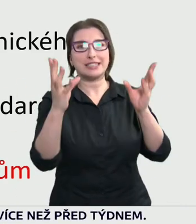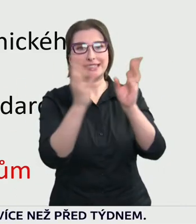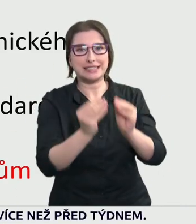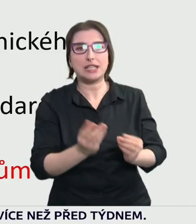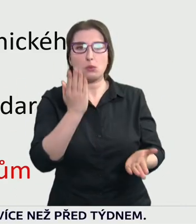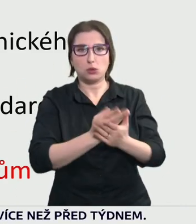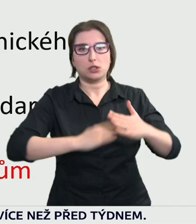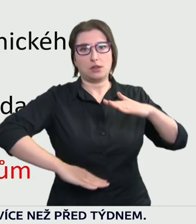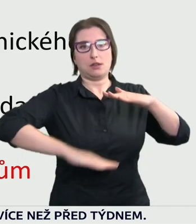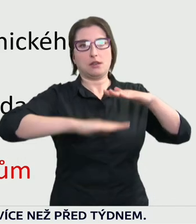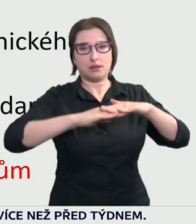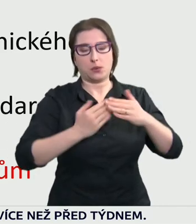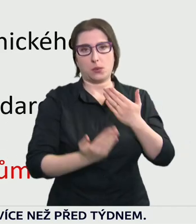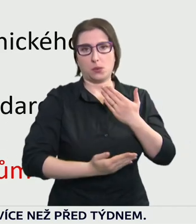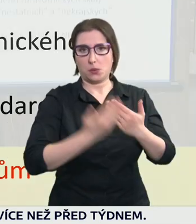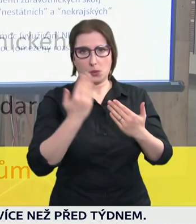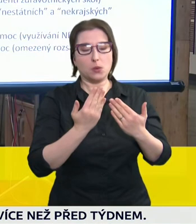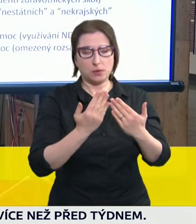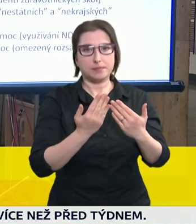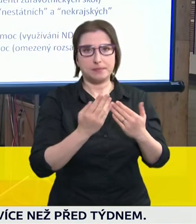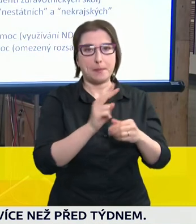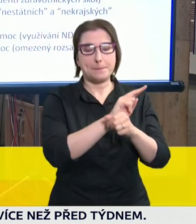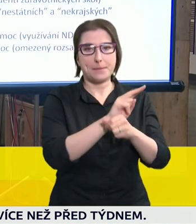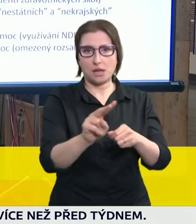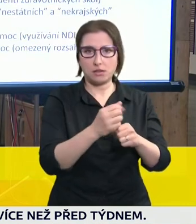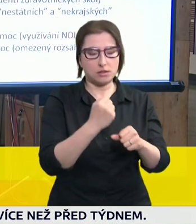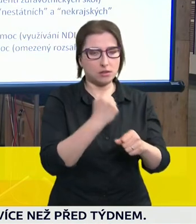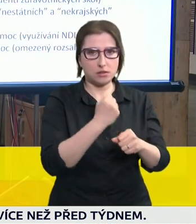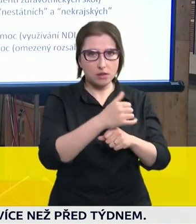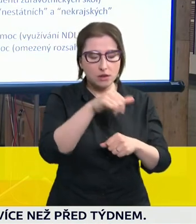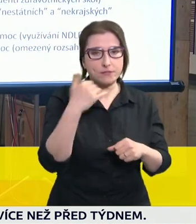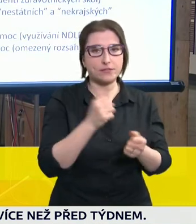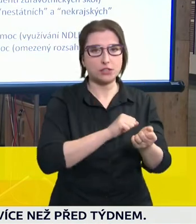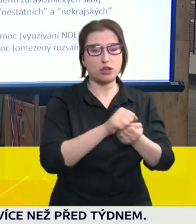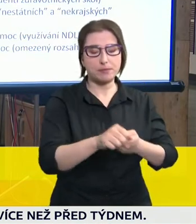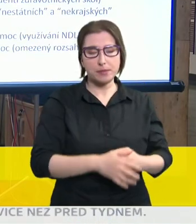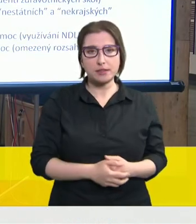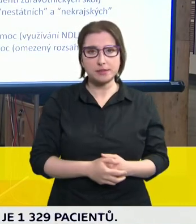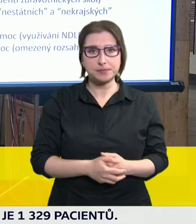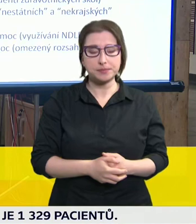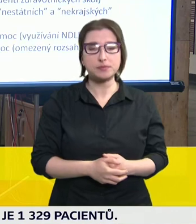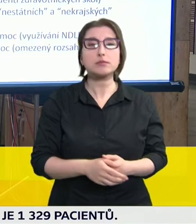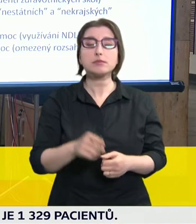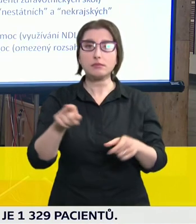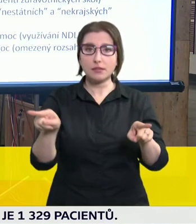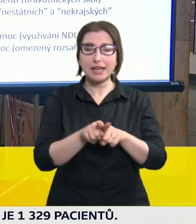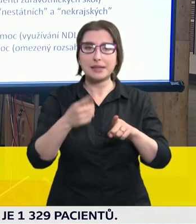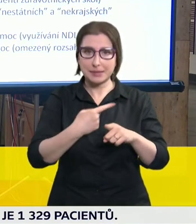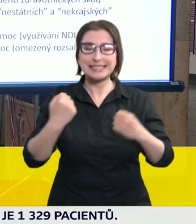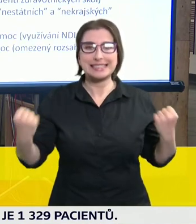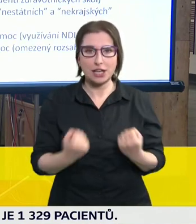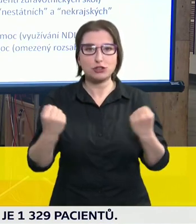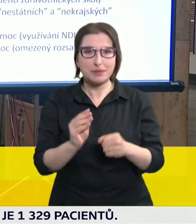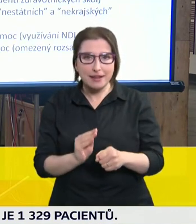další možnosti a na jakých jaksi možnostech my pracujeme tak, abychom dosáhli ještě navýšení kapacity,